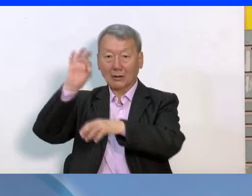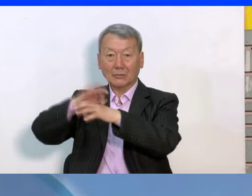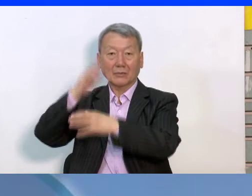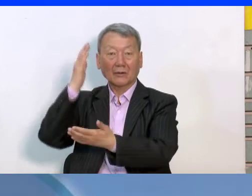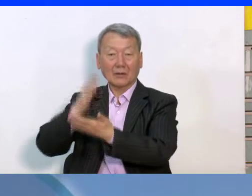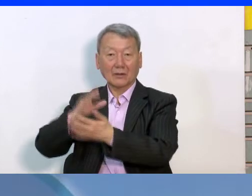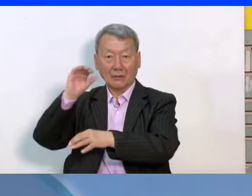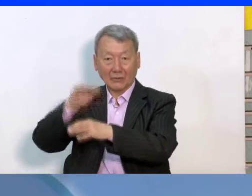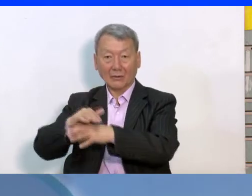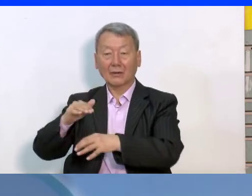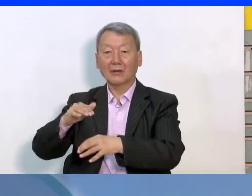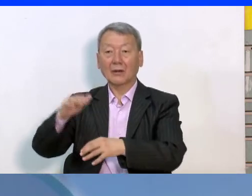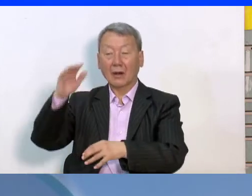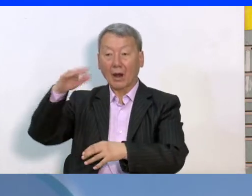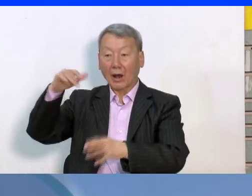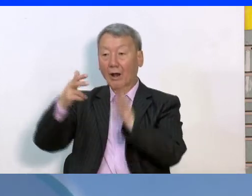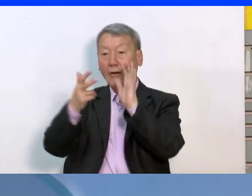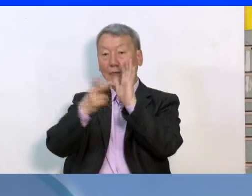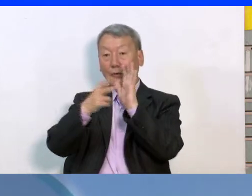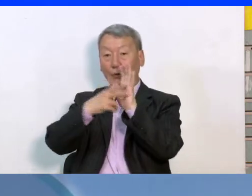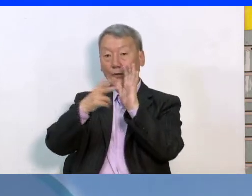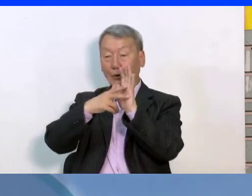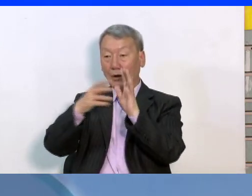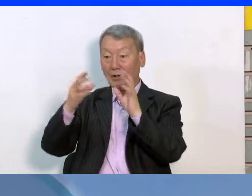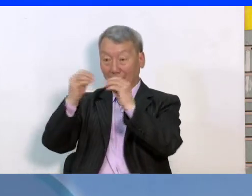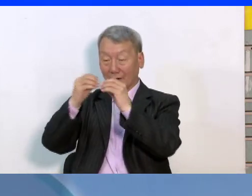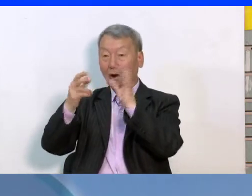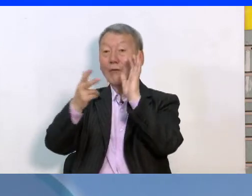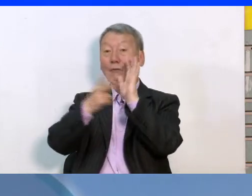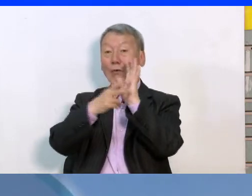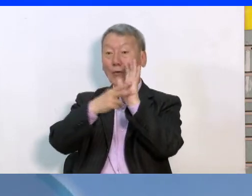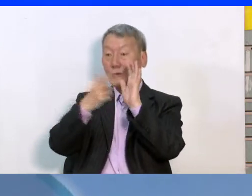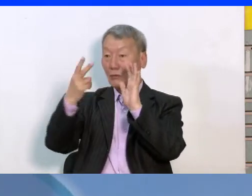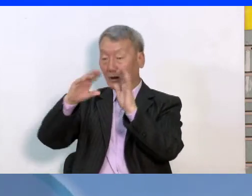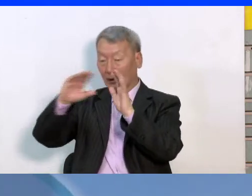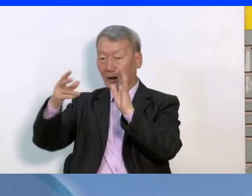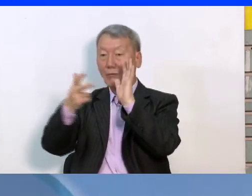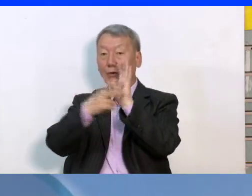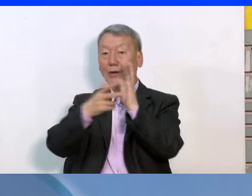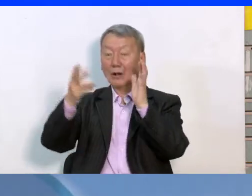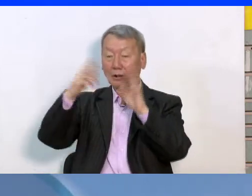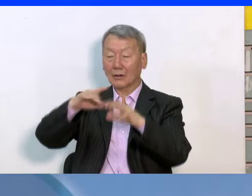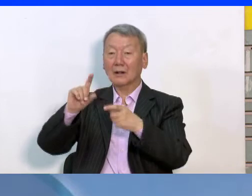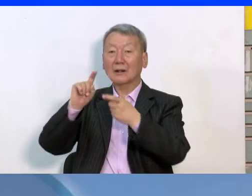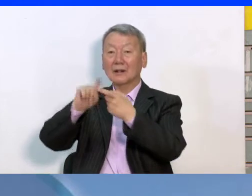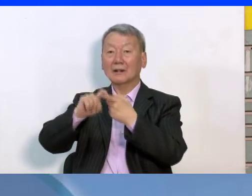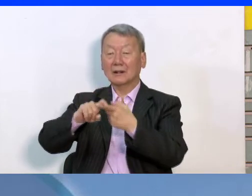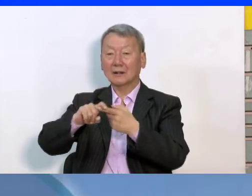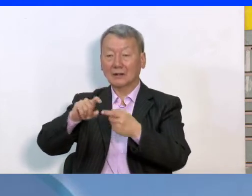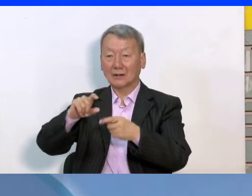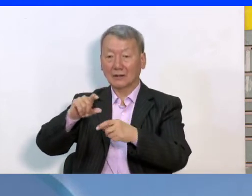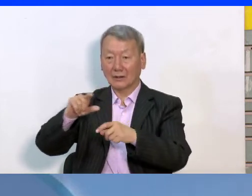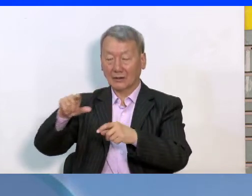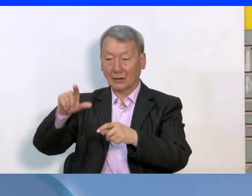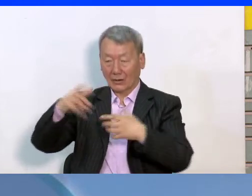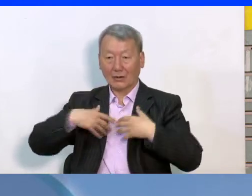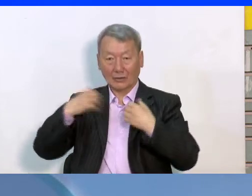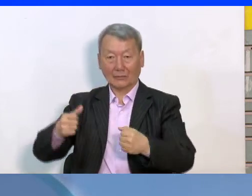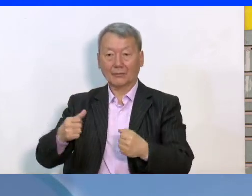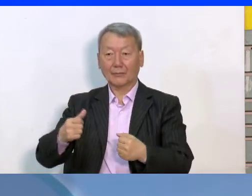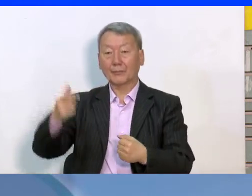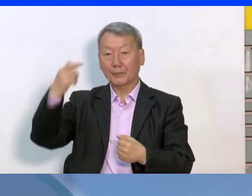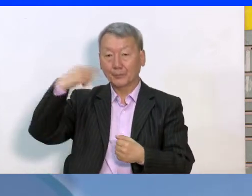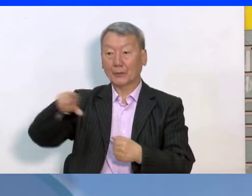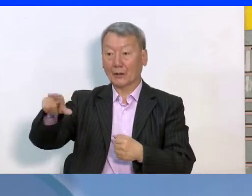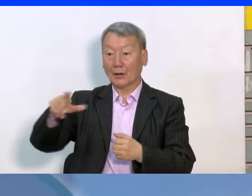анан башы аягы 8, ошол келген 10 ушул COVID-19 оорусу аныкталган.